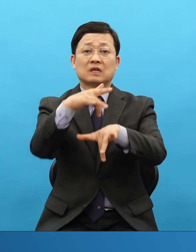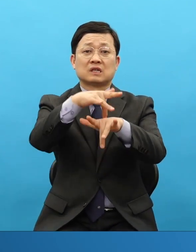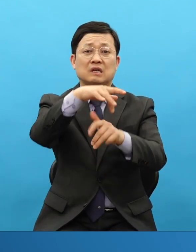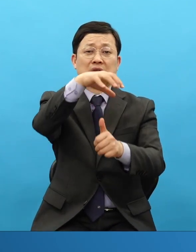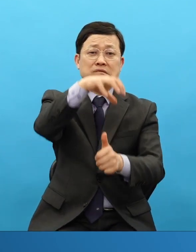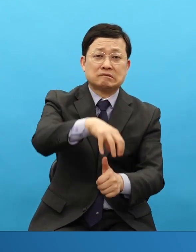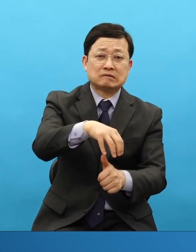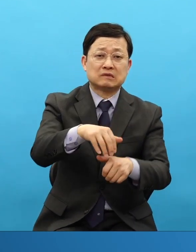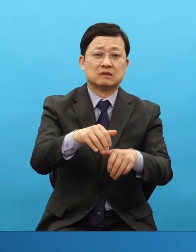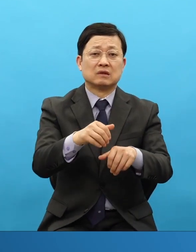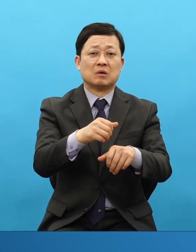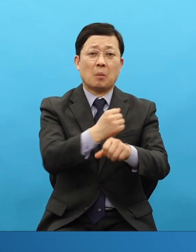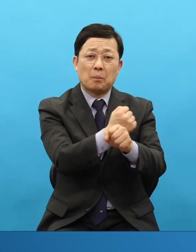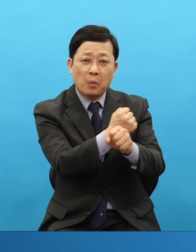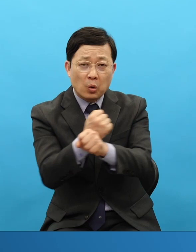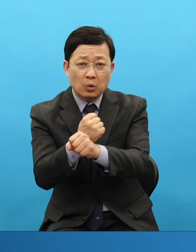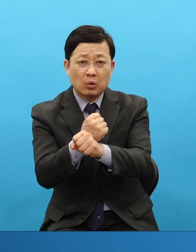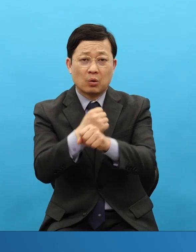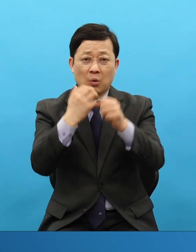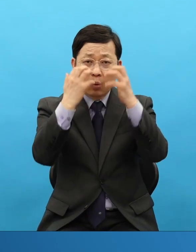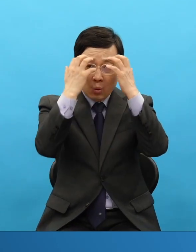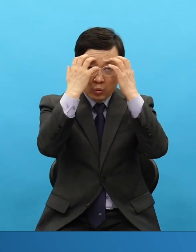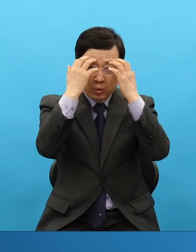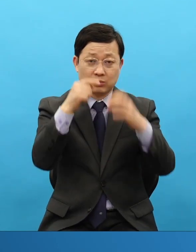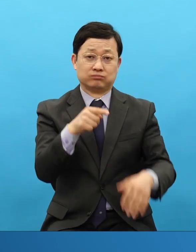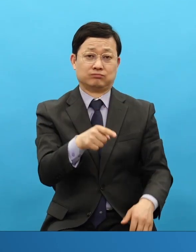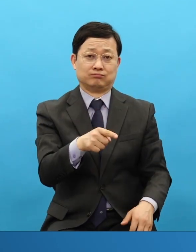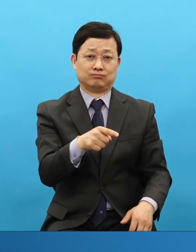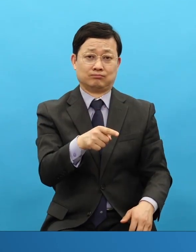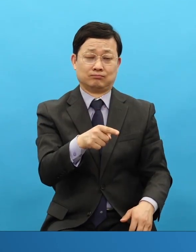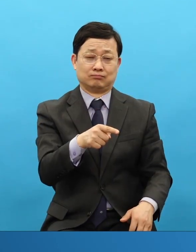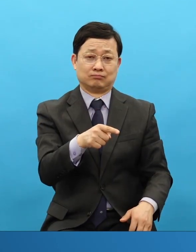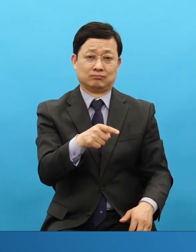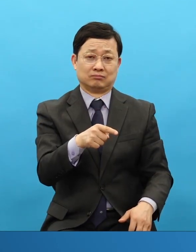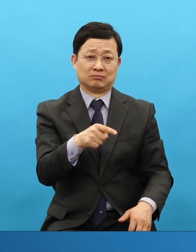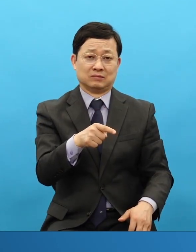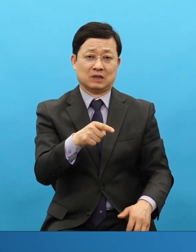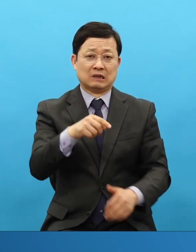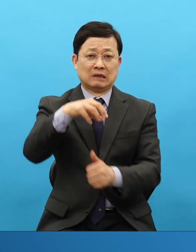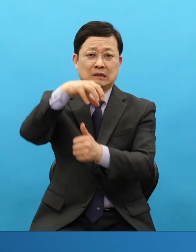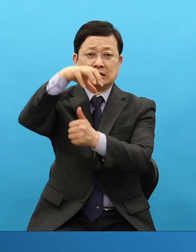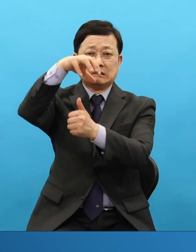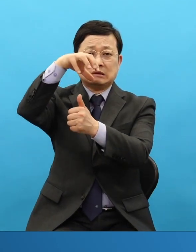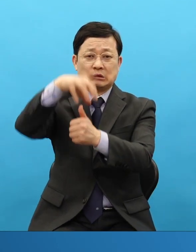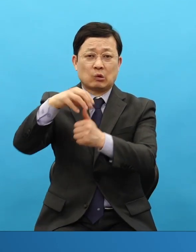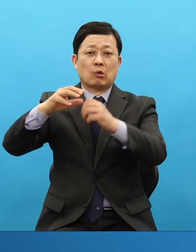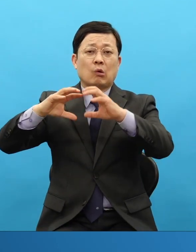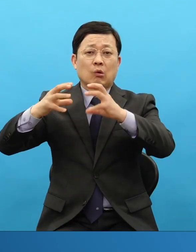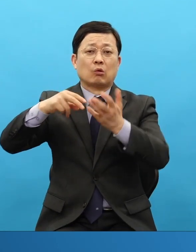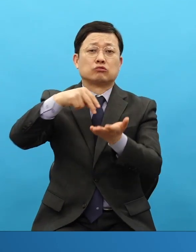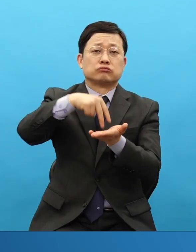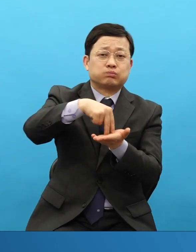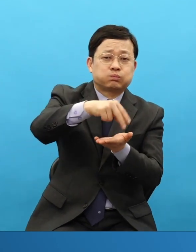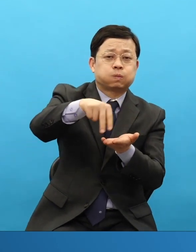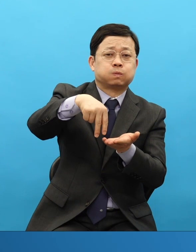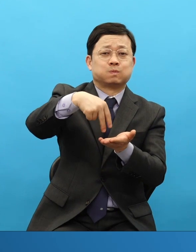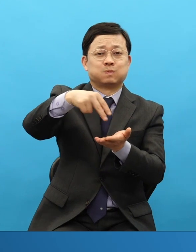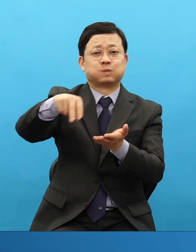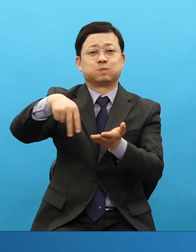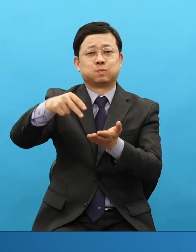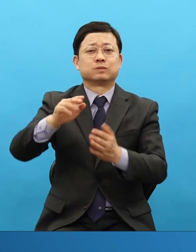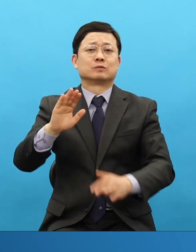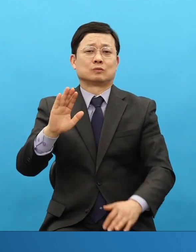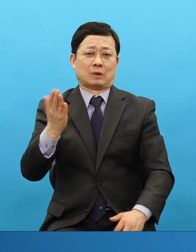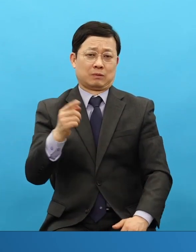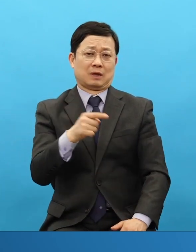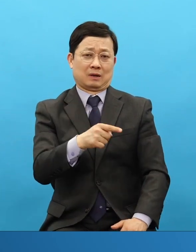포로됩니다. Already they're slaves to Satan. They will be captives. 속국되고 유랑민 됩니다. They will be colonized, become a fugitive nation. 더